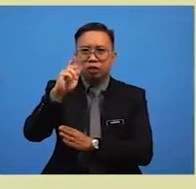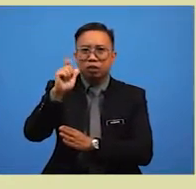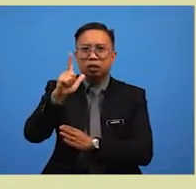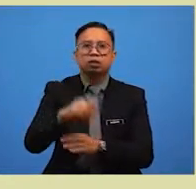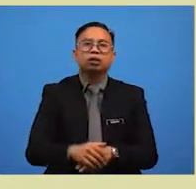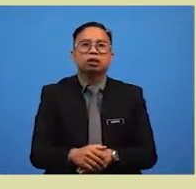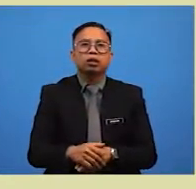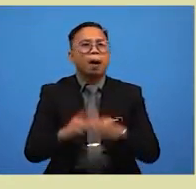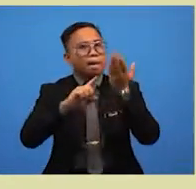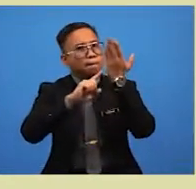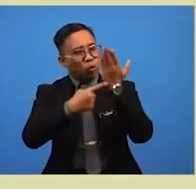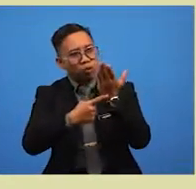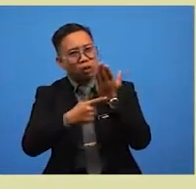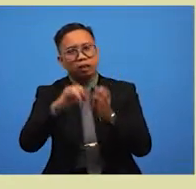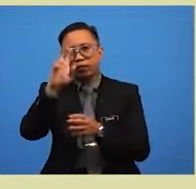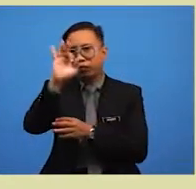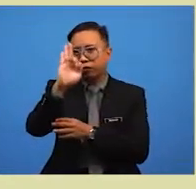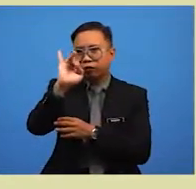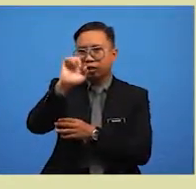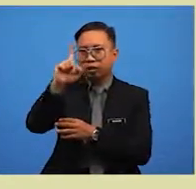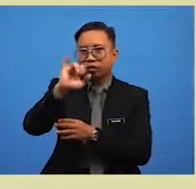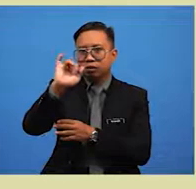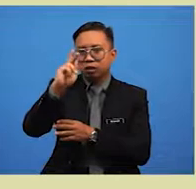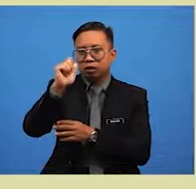dengan proses-proses lulu hawa fizikal.